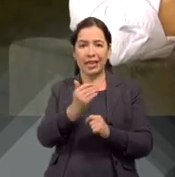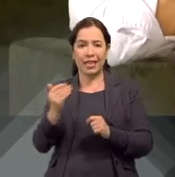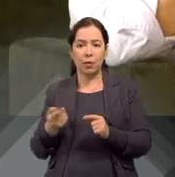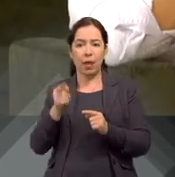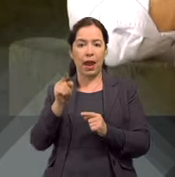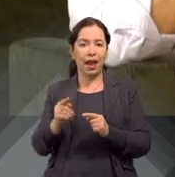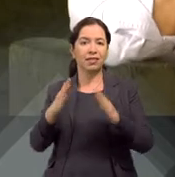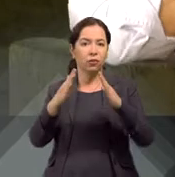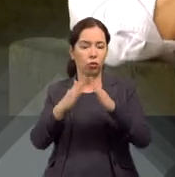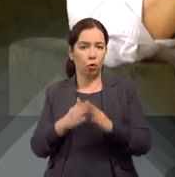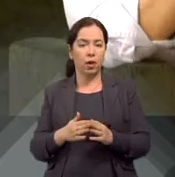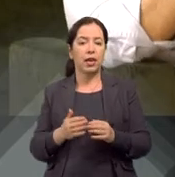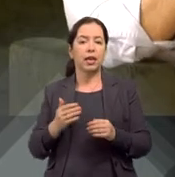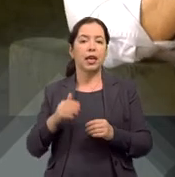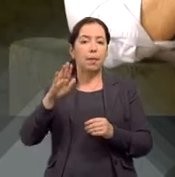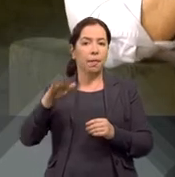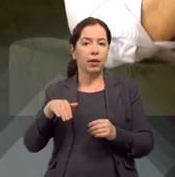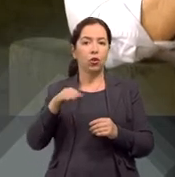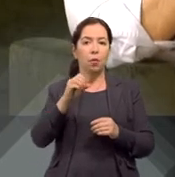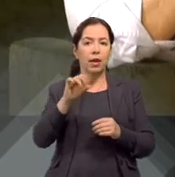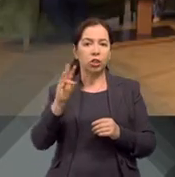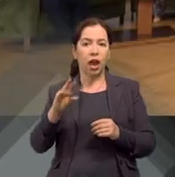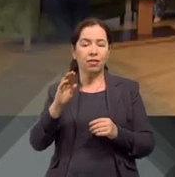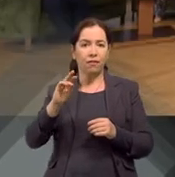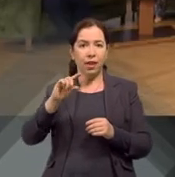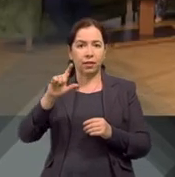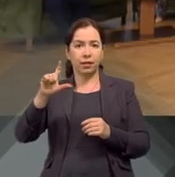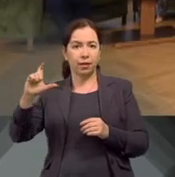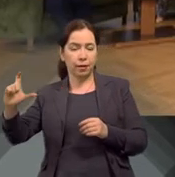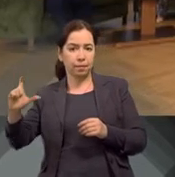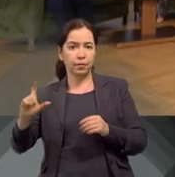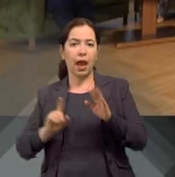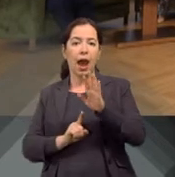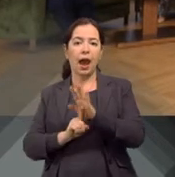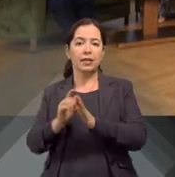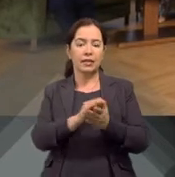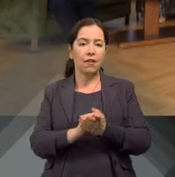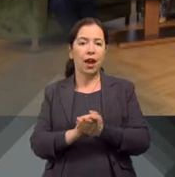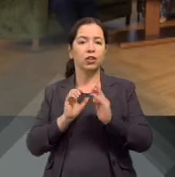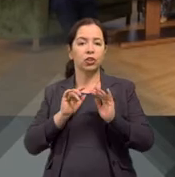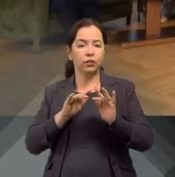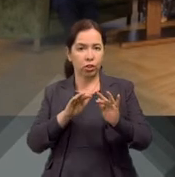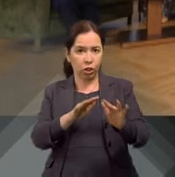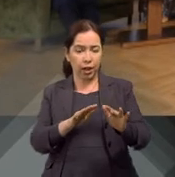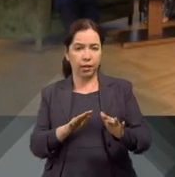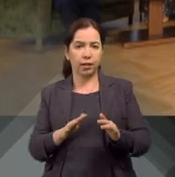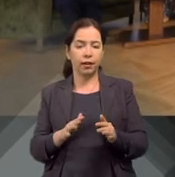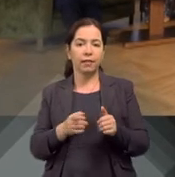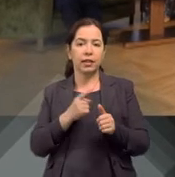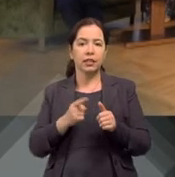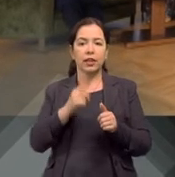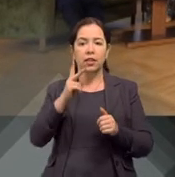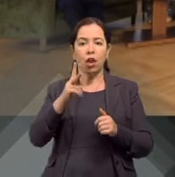ошибаюсь, 120, не меньше 120 домов в мире, где люди живут вместе с теми,